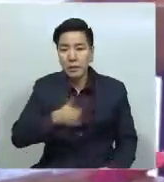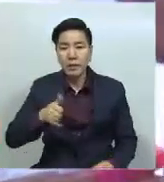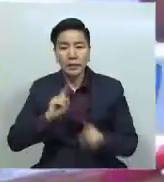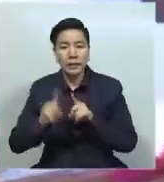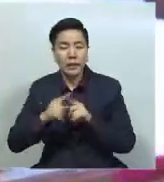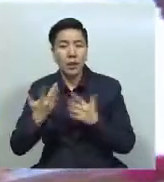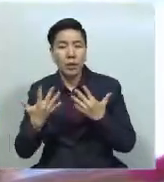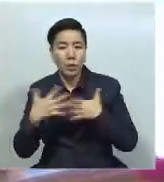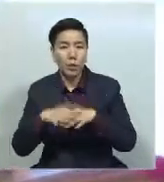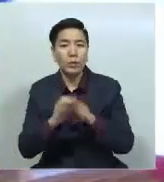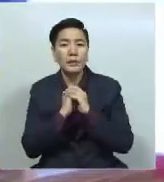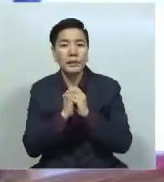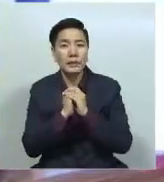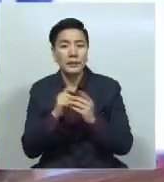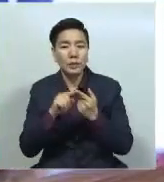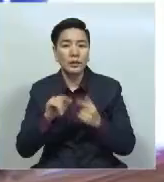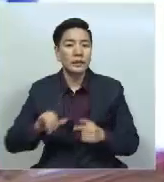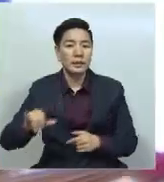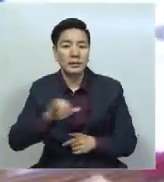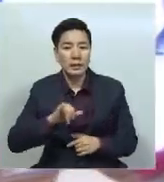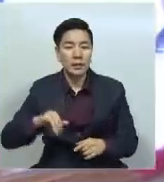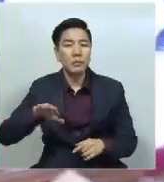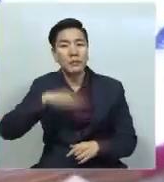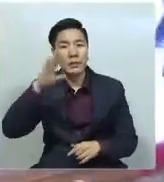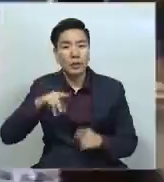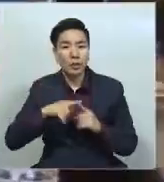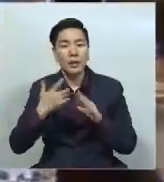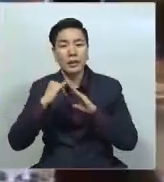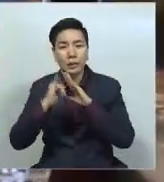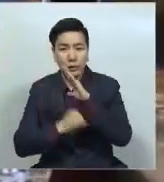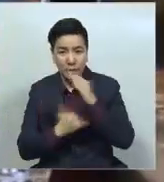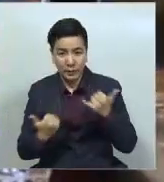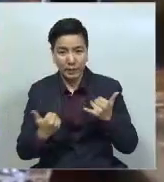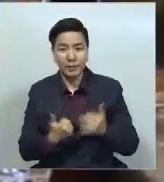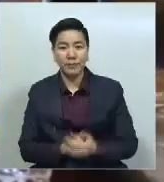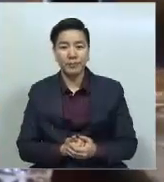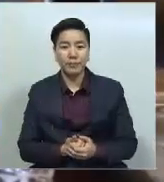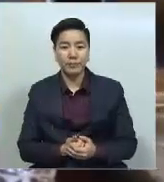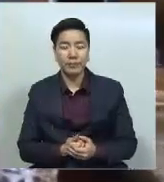ก่อนที่จะเดินทางไปร่วมเทศกาลตรุษจีนกับบรรดาญาติพี่น้องในต่างจังหวัดนะครับ